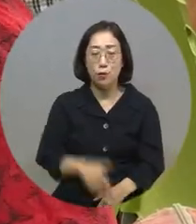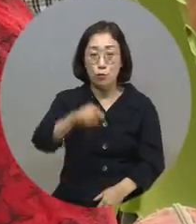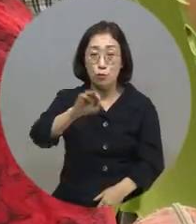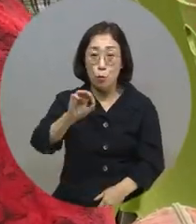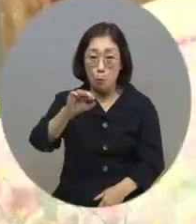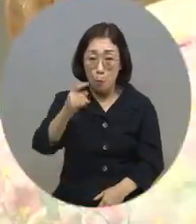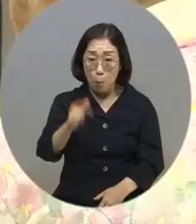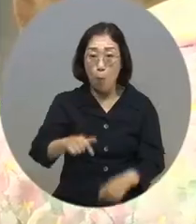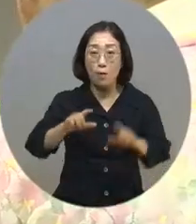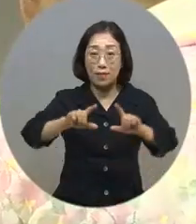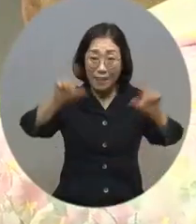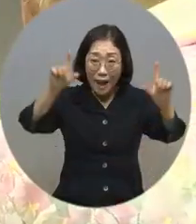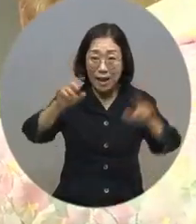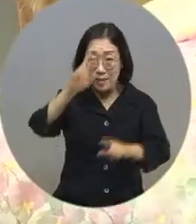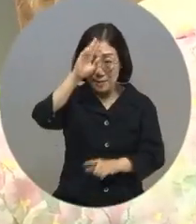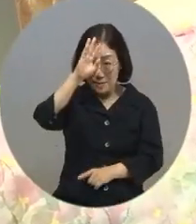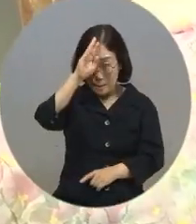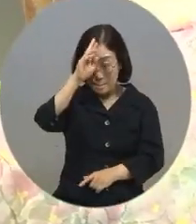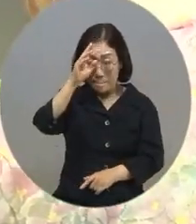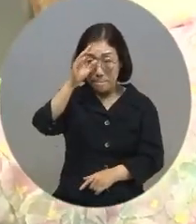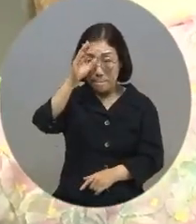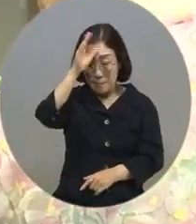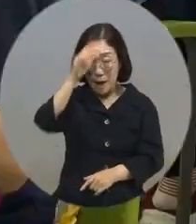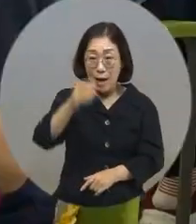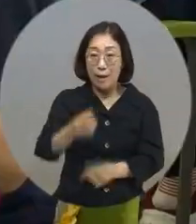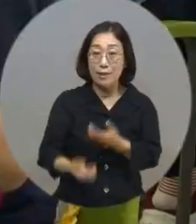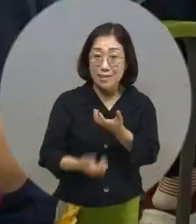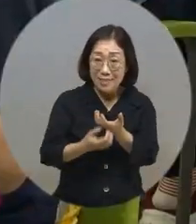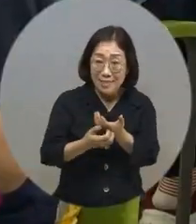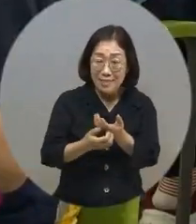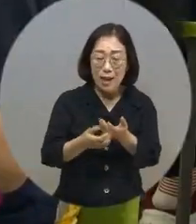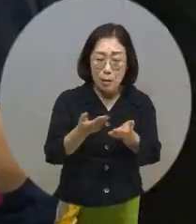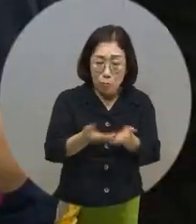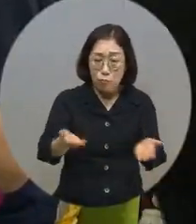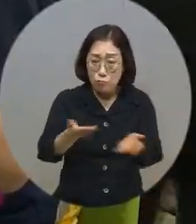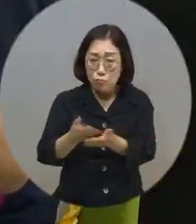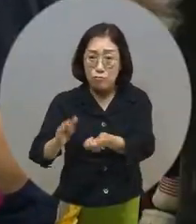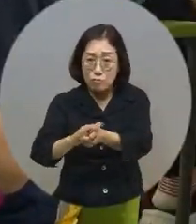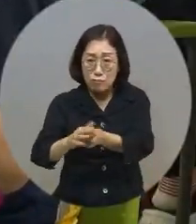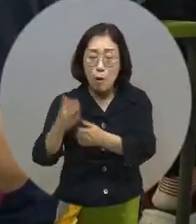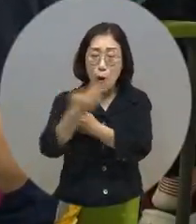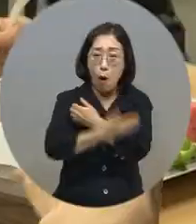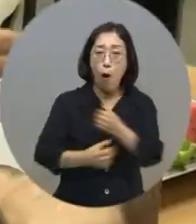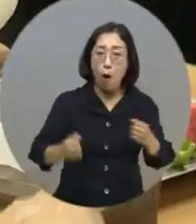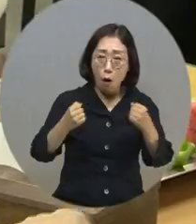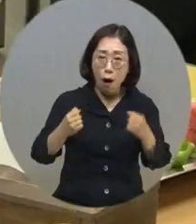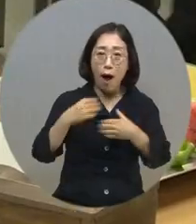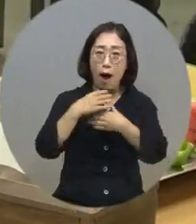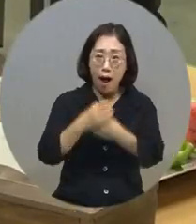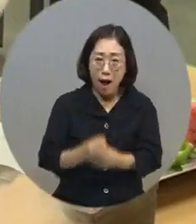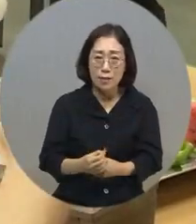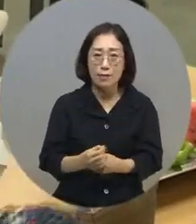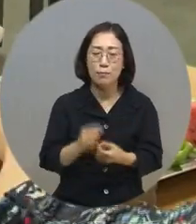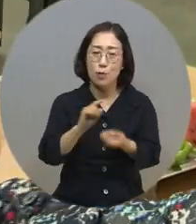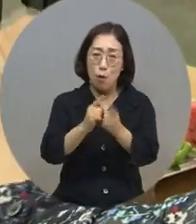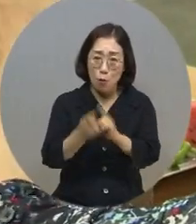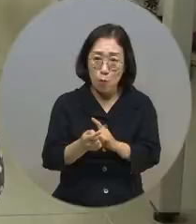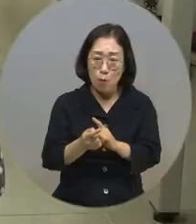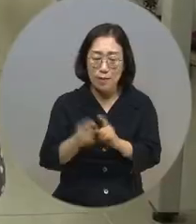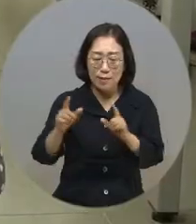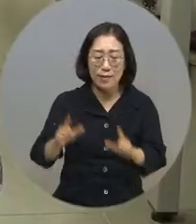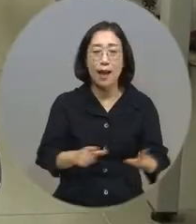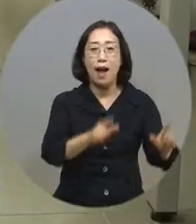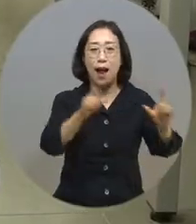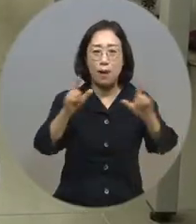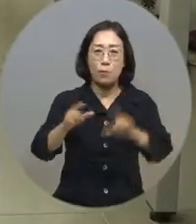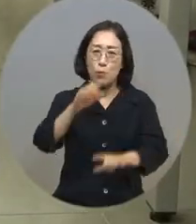합니다 사와 같은 프로그램이 더욱 활성화되어 지역 어르신들의 건강과 안부를 확인하는 시간과 함께 삶의질